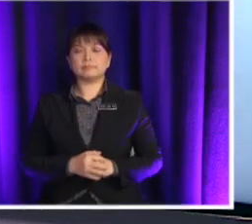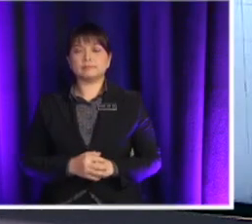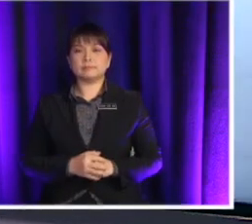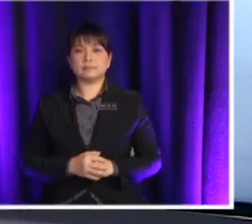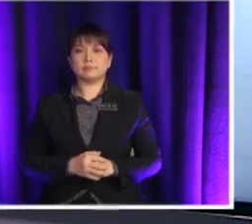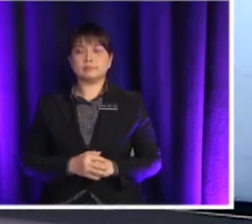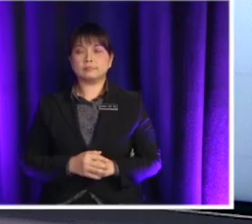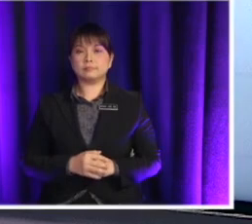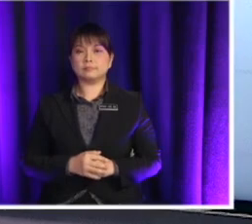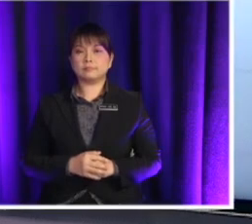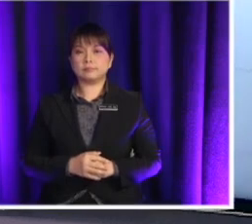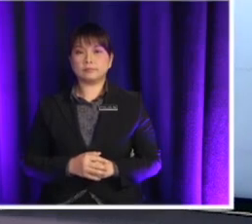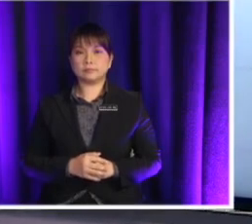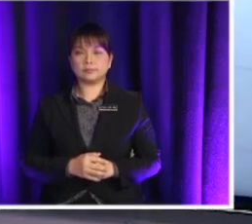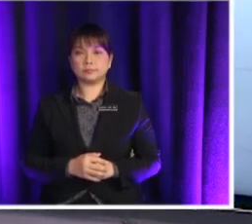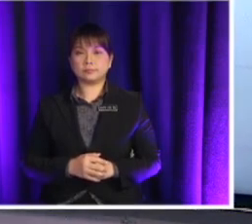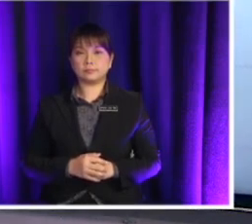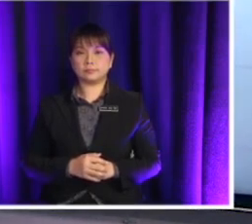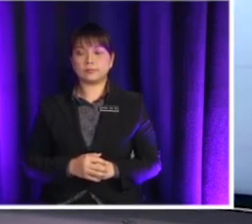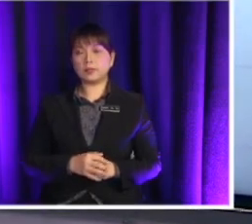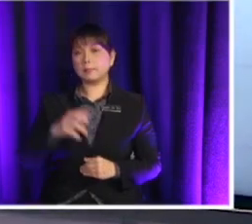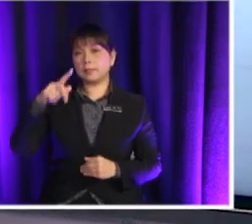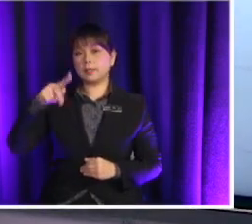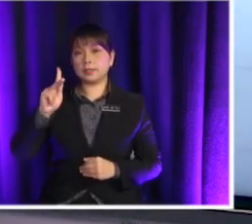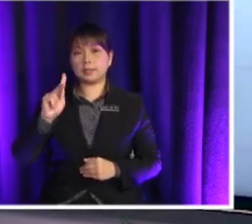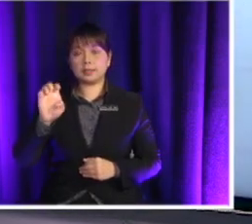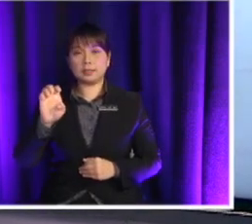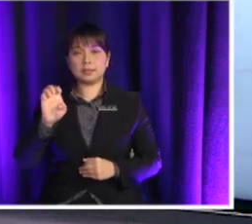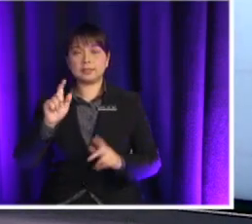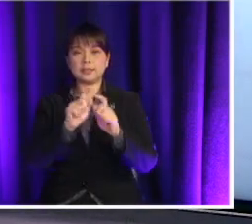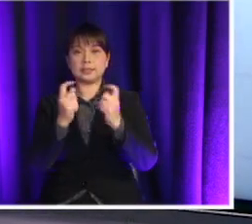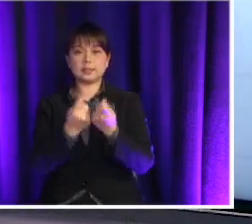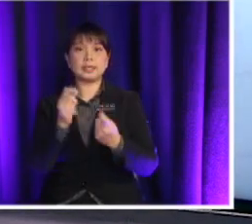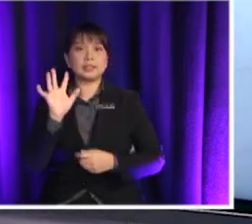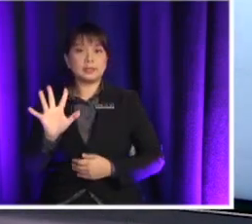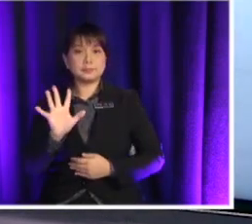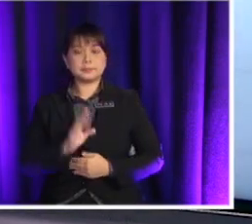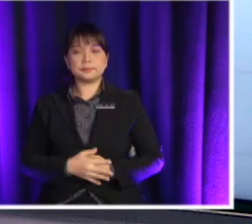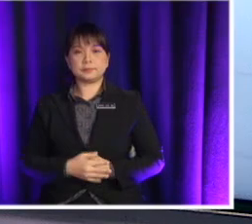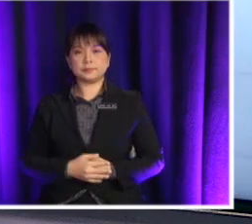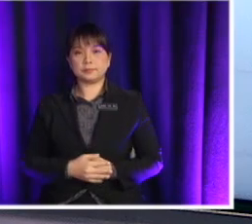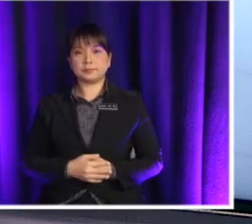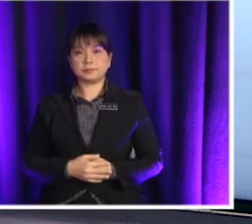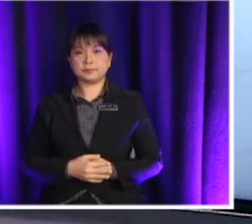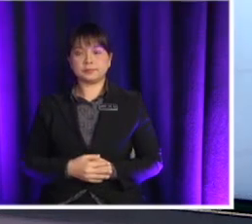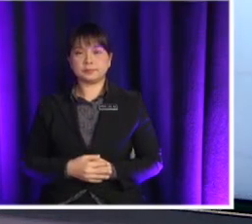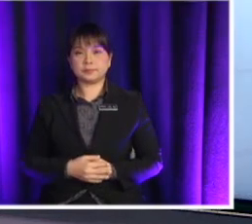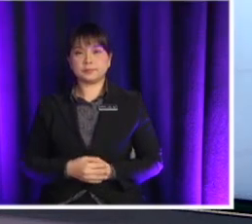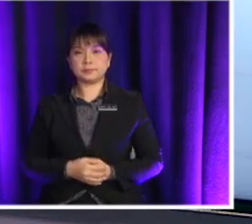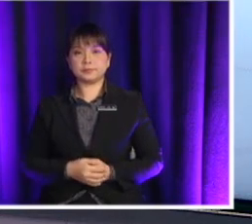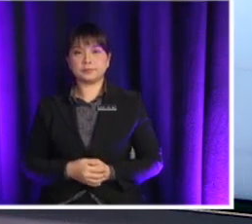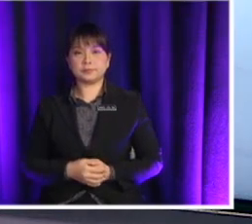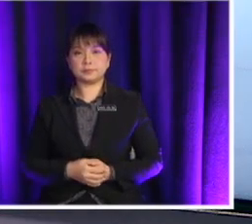kejuruteraan elektrik dan elektronik tingkatan 5. Yang menariknya pada hari ini kita nak cerita tentang projek mini litar analog.